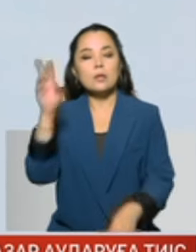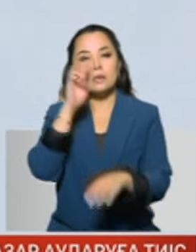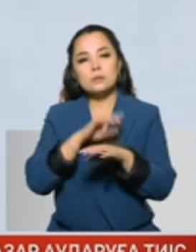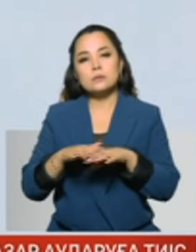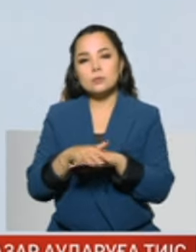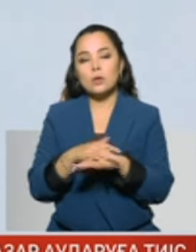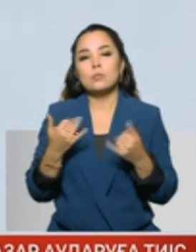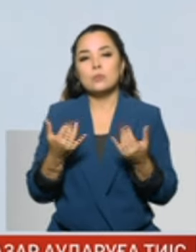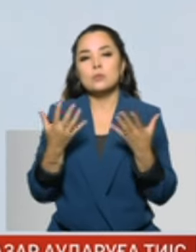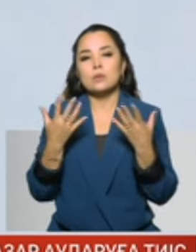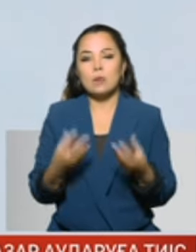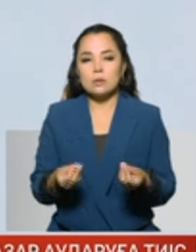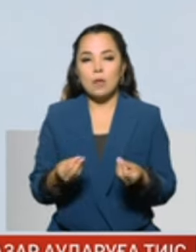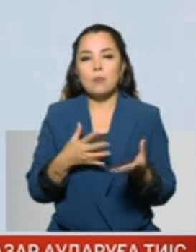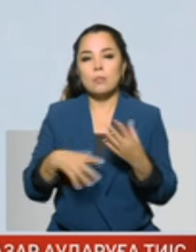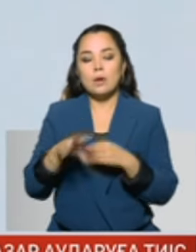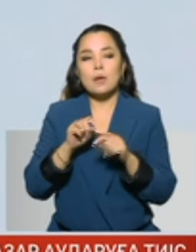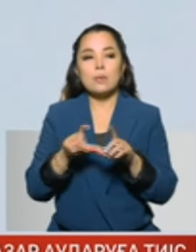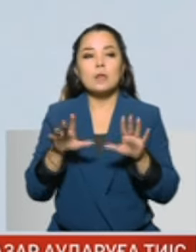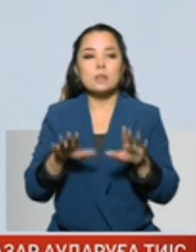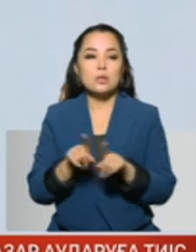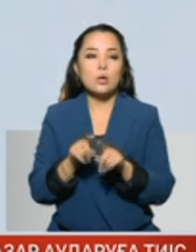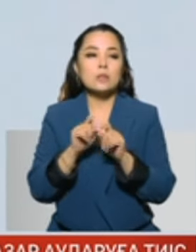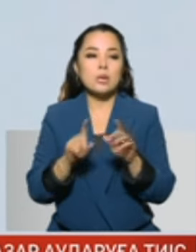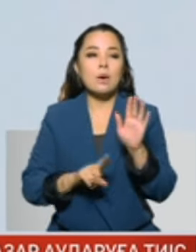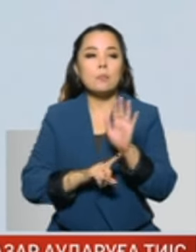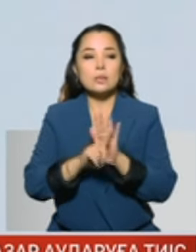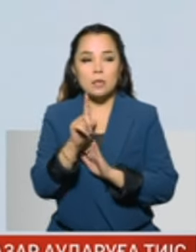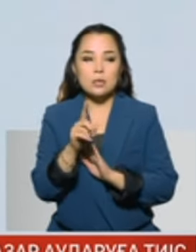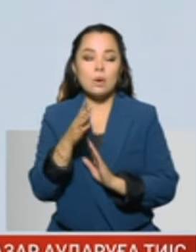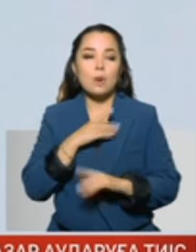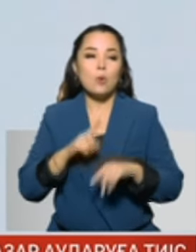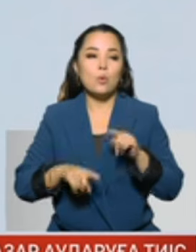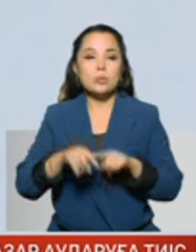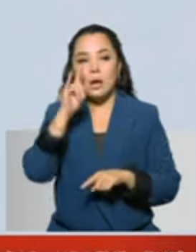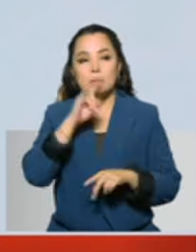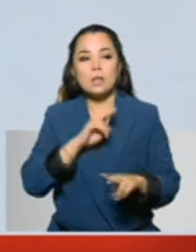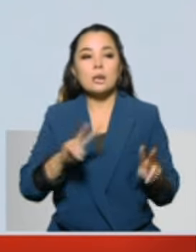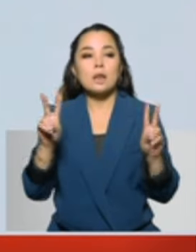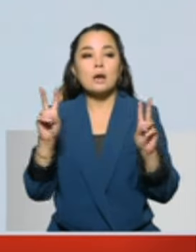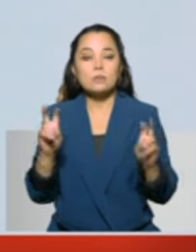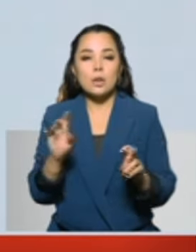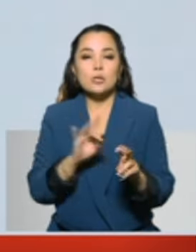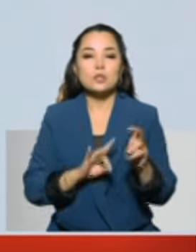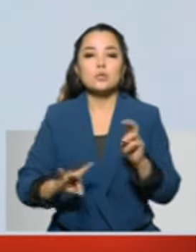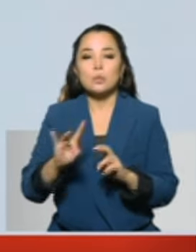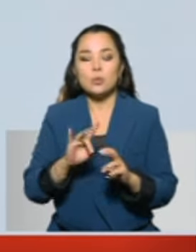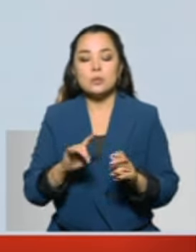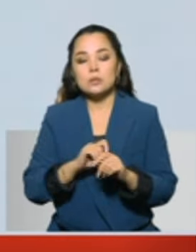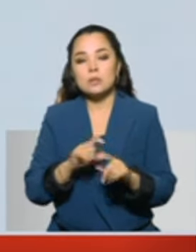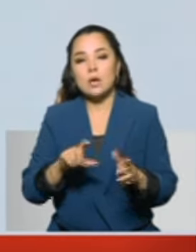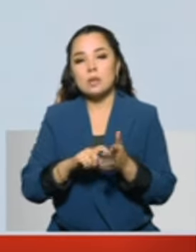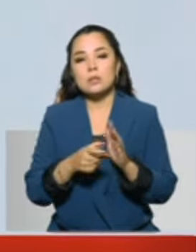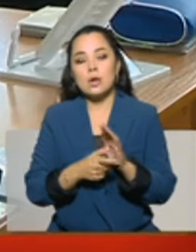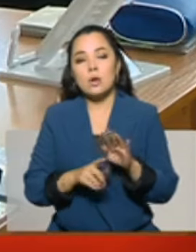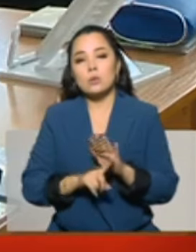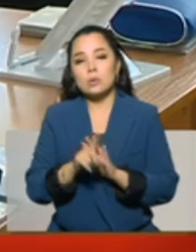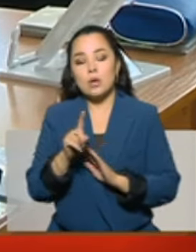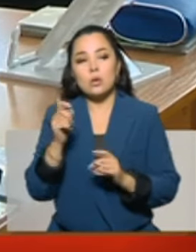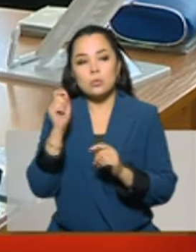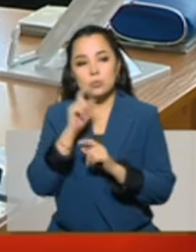Өзгеде ақпар, бүгін ел аумағындағы барлық мектепте сабақ басталды. Менің отаным Қазақстан тақырыбындағы республикалық сынып сағаты өтті. Жаңа